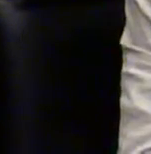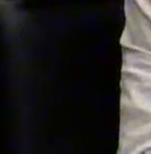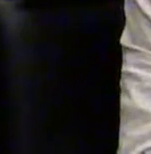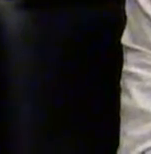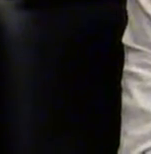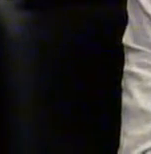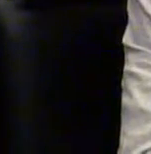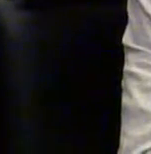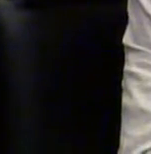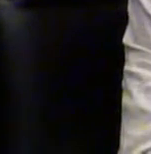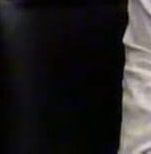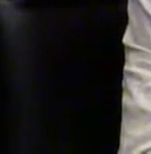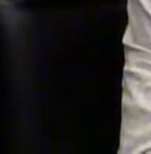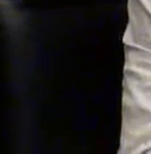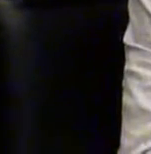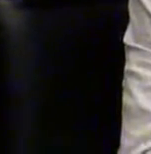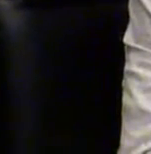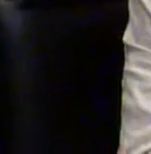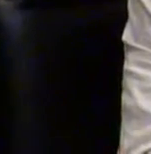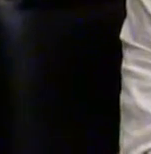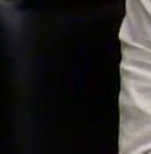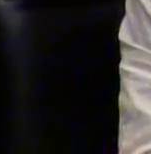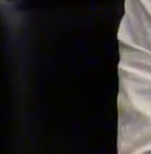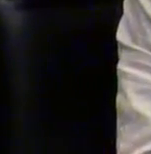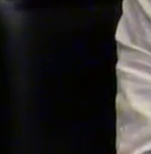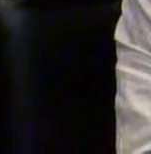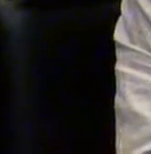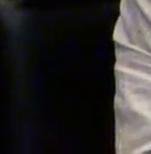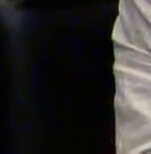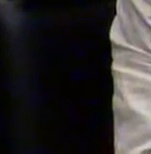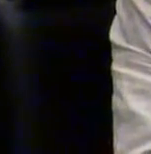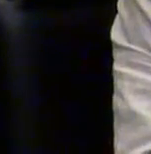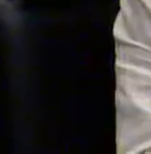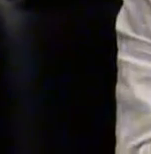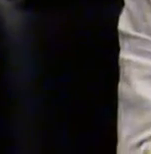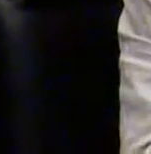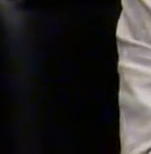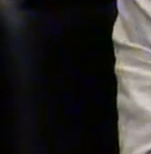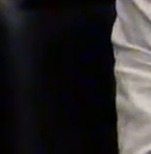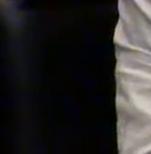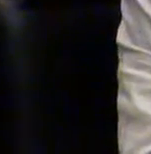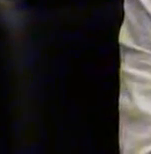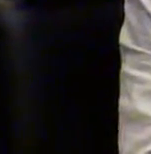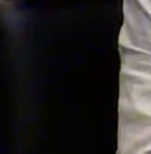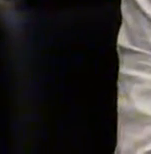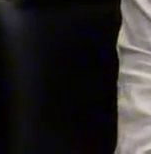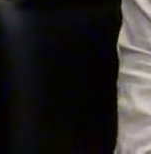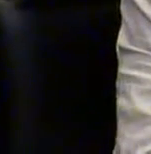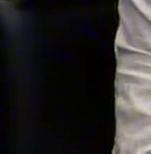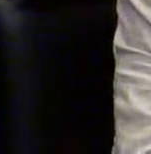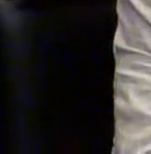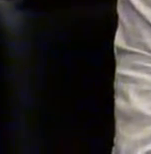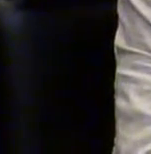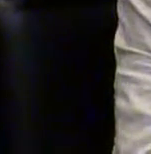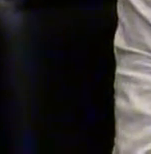sociale, la partie bleue, la part des revenus qui pourraient être des actifs, et puis le solde en haut.